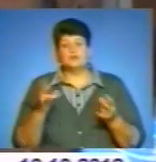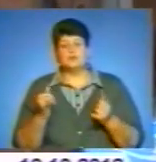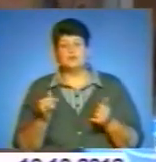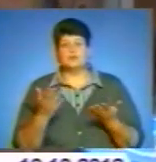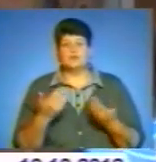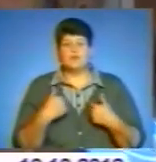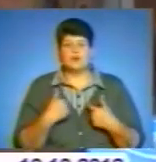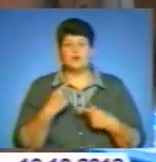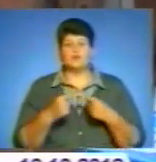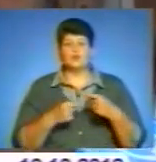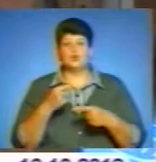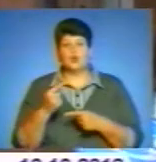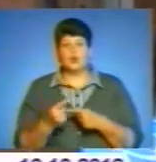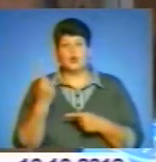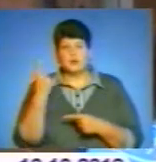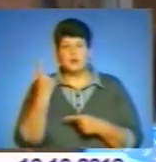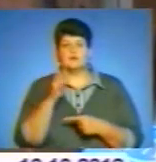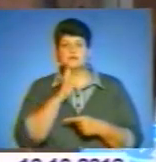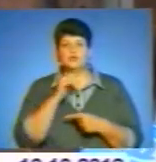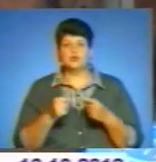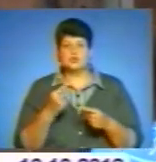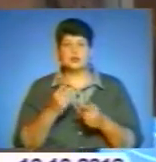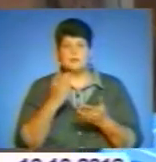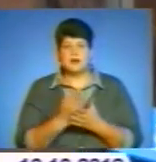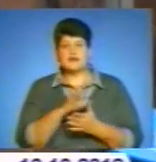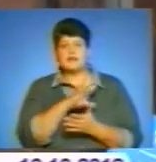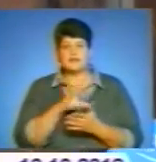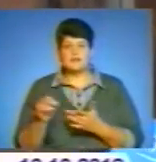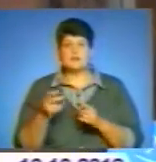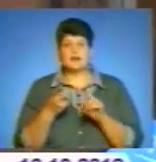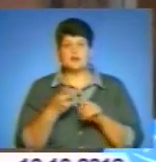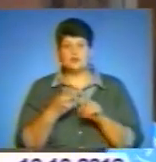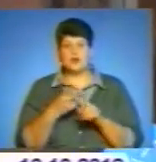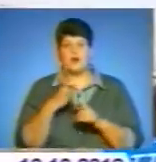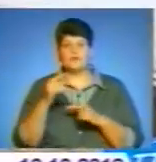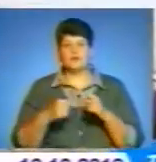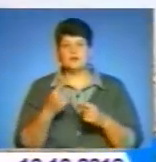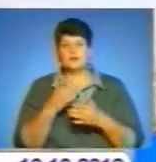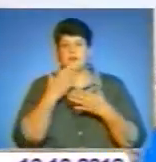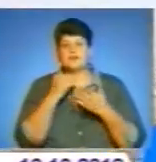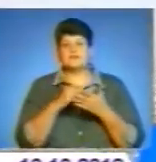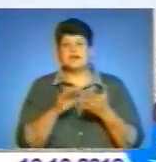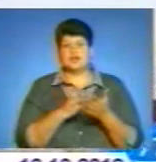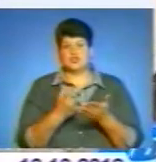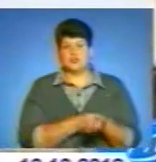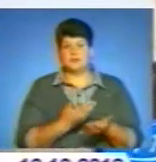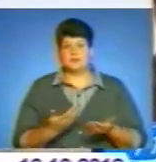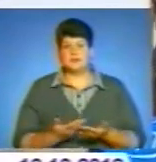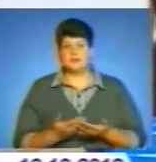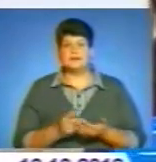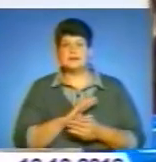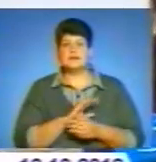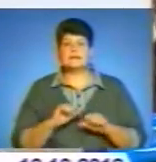відношуся так категорично проти щеплення і щоб щепитися. Ну, мої, наприклад, внуки,